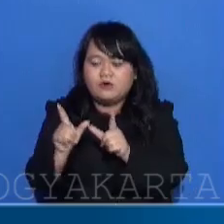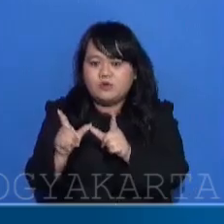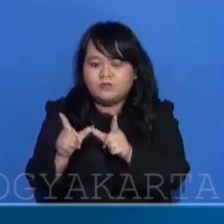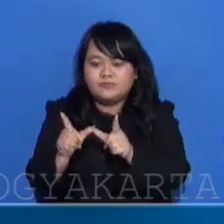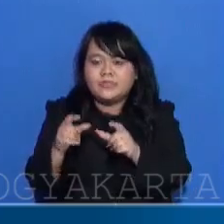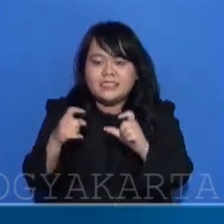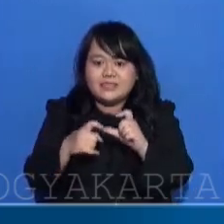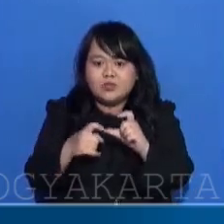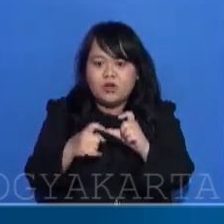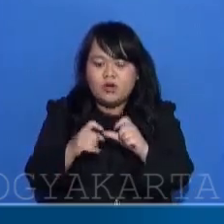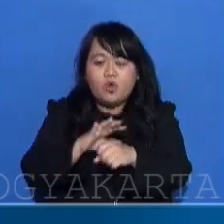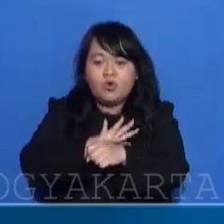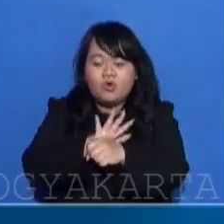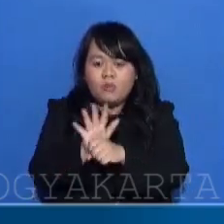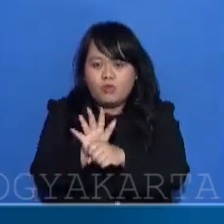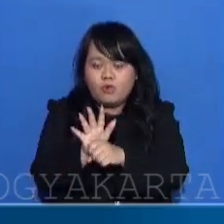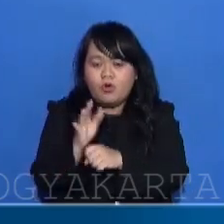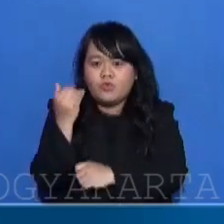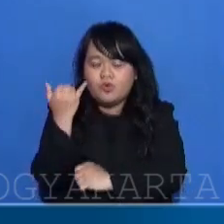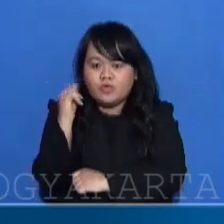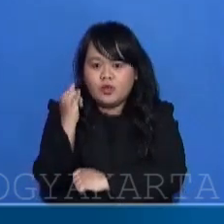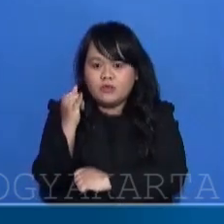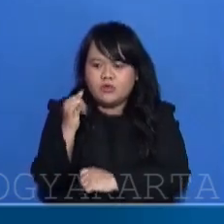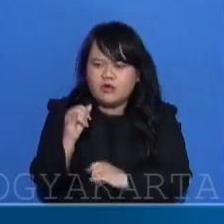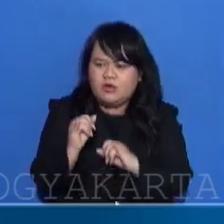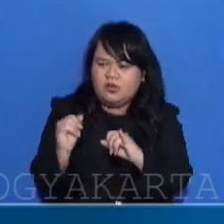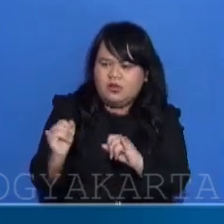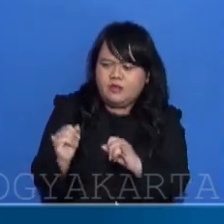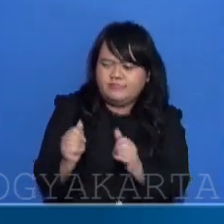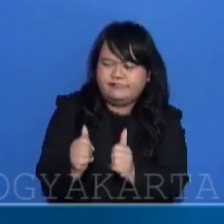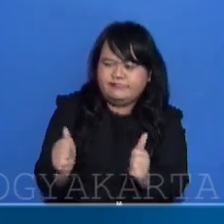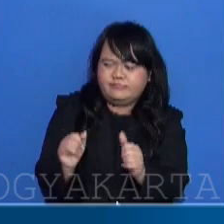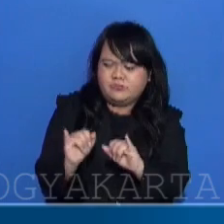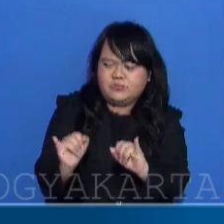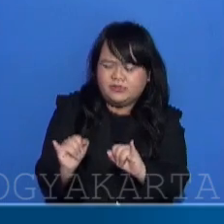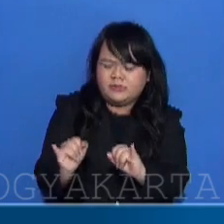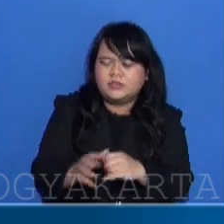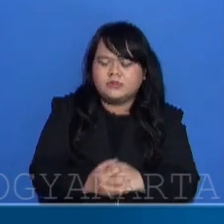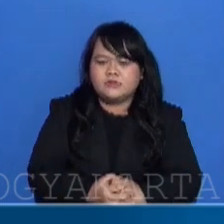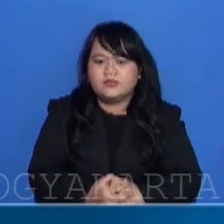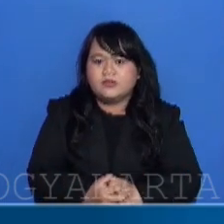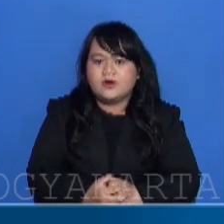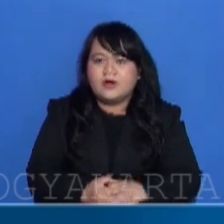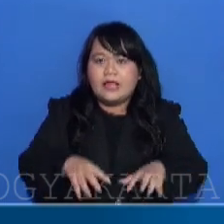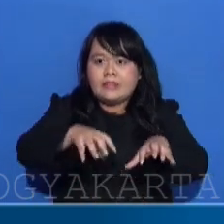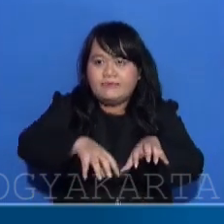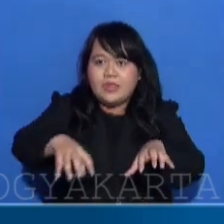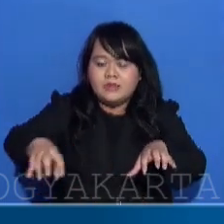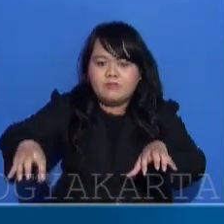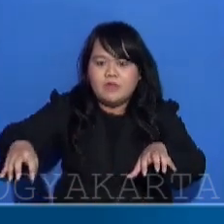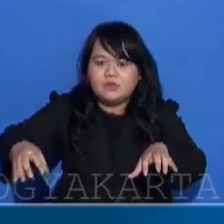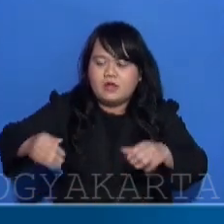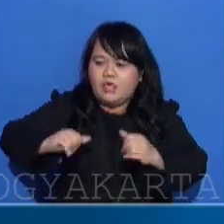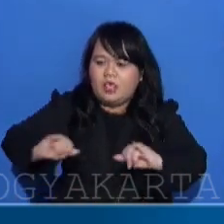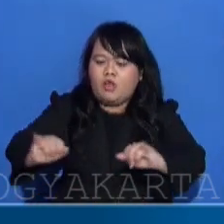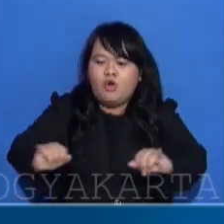kalibondol Sentolo Kulon Progo Daerah Istimewa Yogyakarta tampak sangat memprihatinkan belasan kios pedagang terlihat